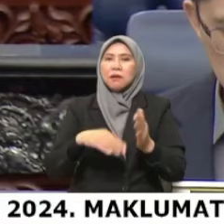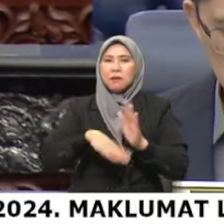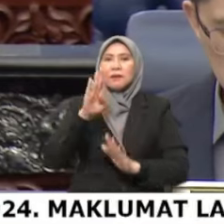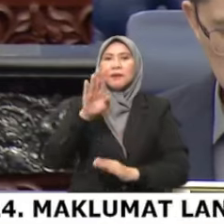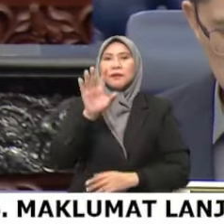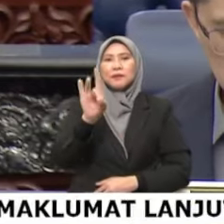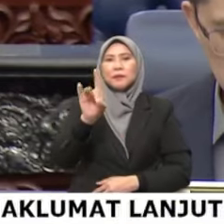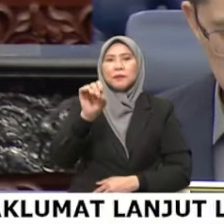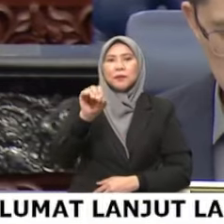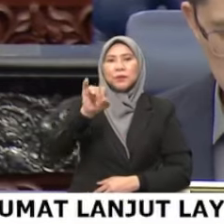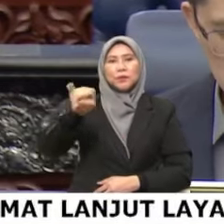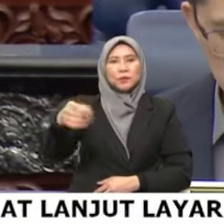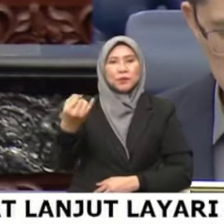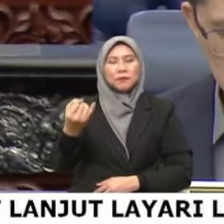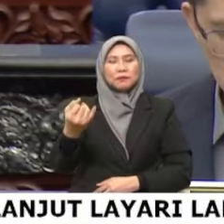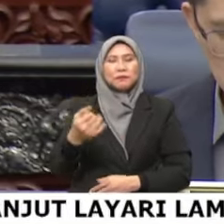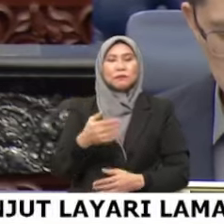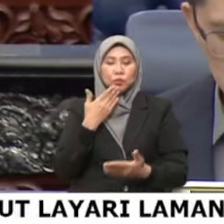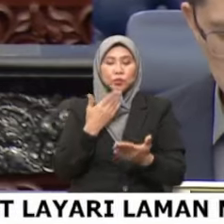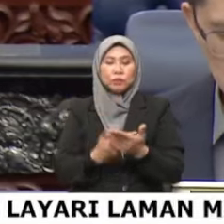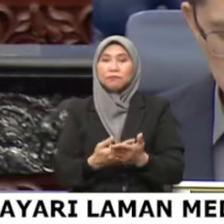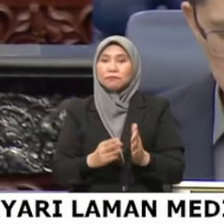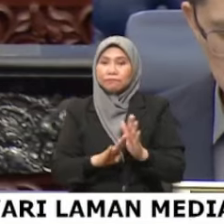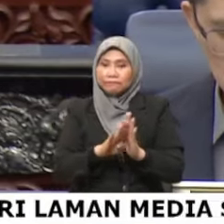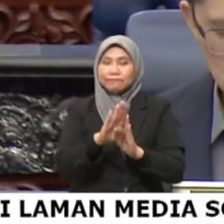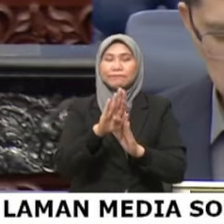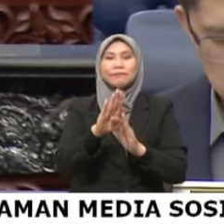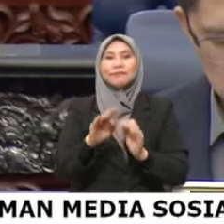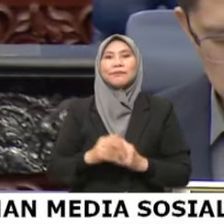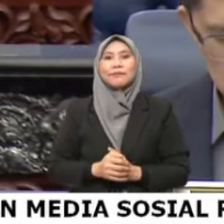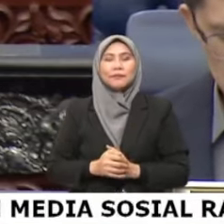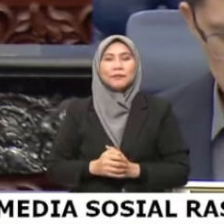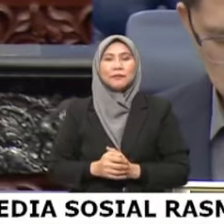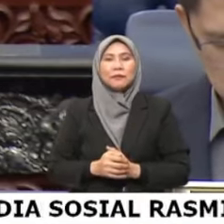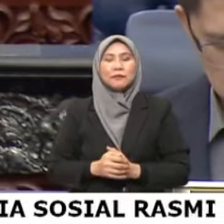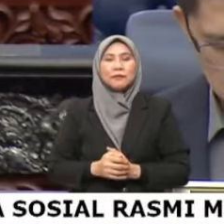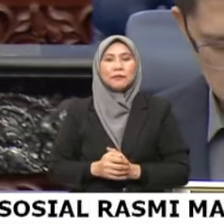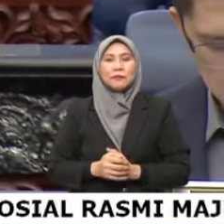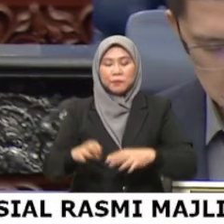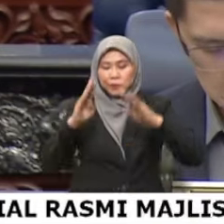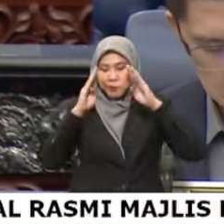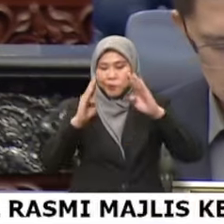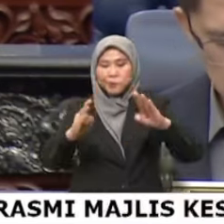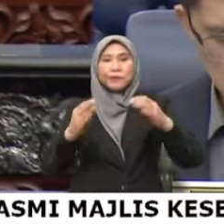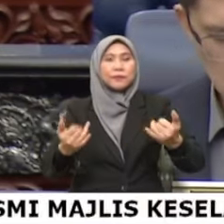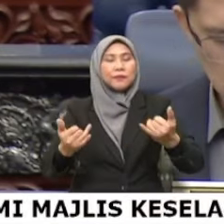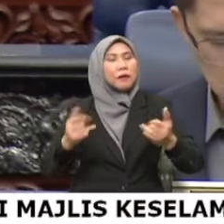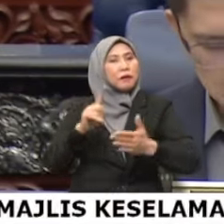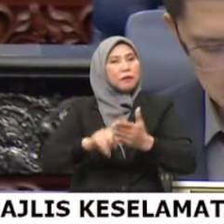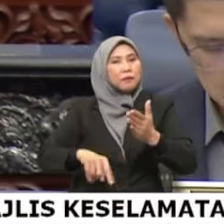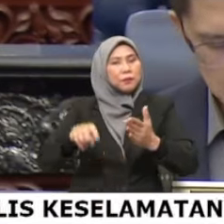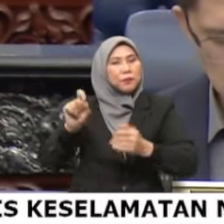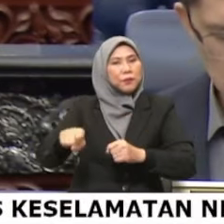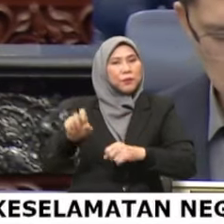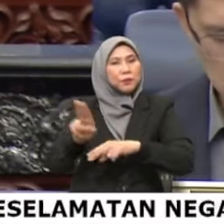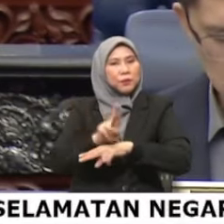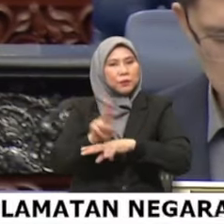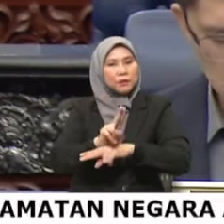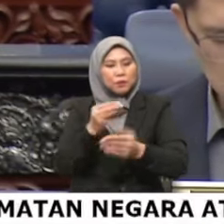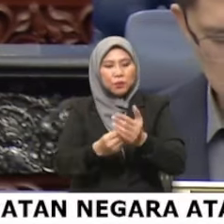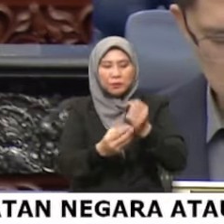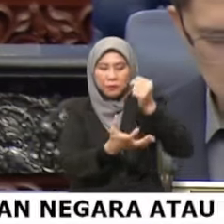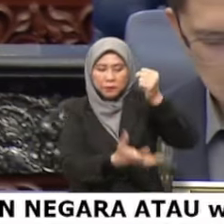juta. Ini menunjukkan satu perkara yang baik. Jadi di antara perkara yang ditekankan, apakah yang kita boleh gunakan daripada fee